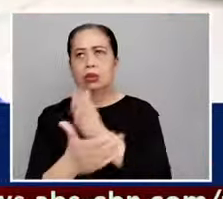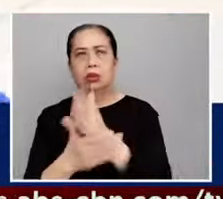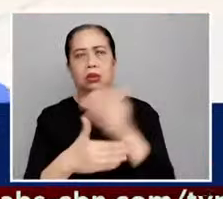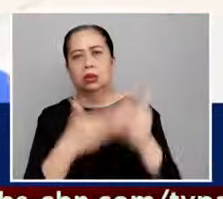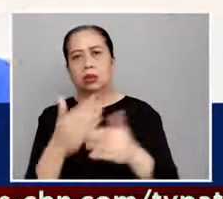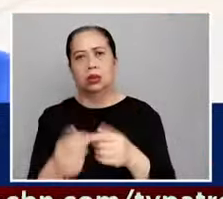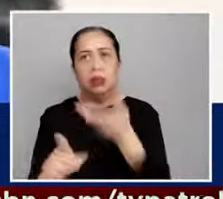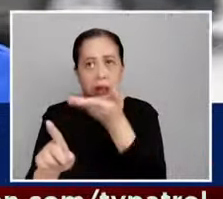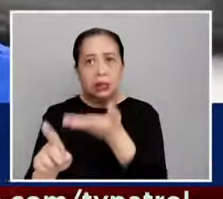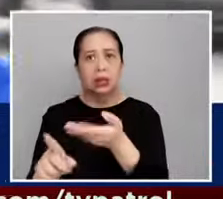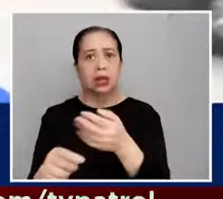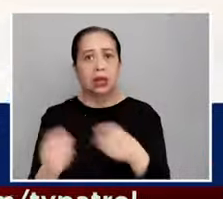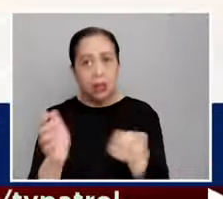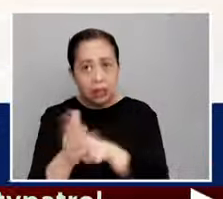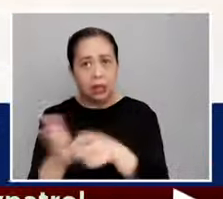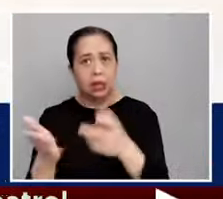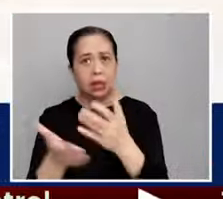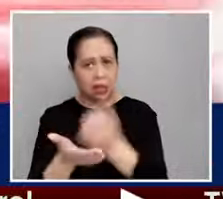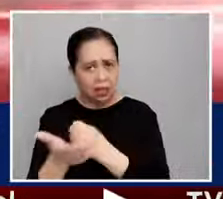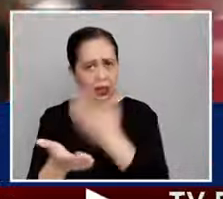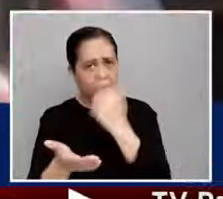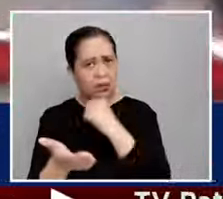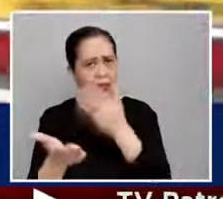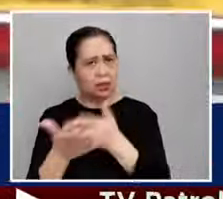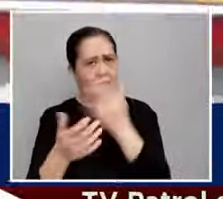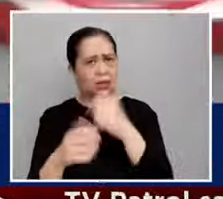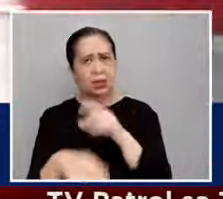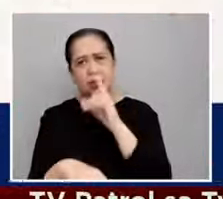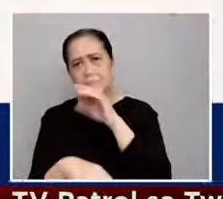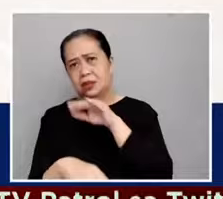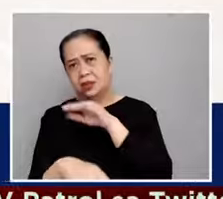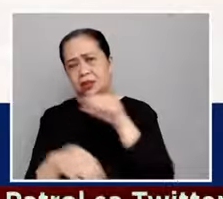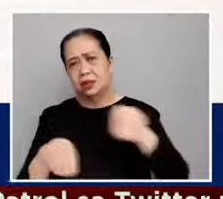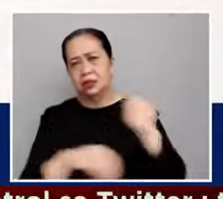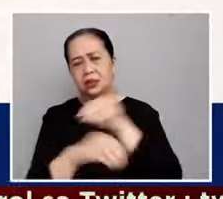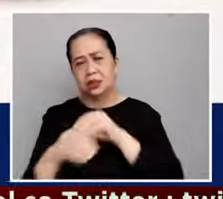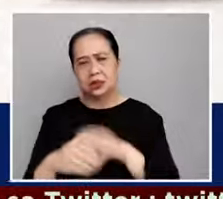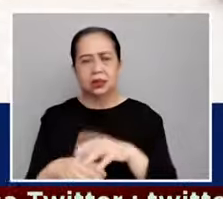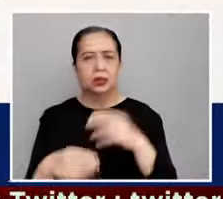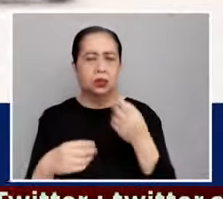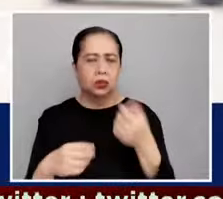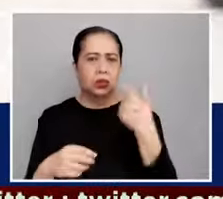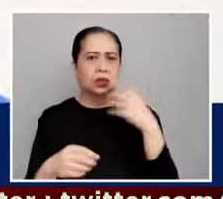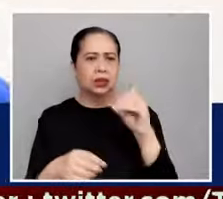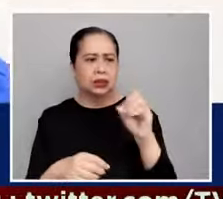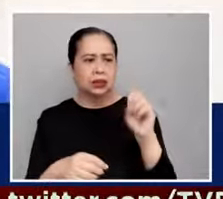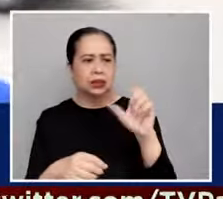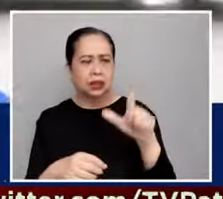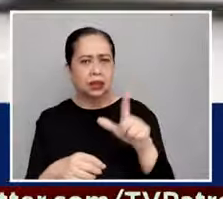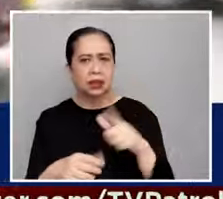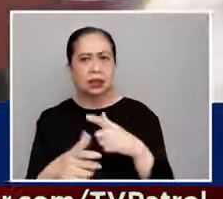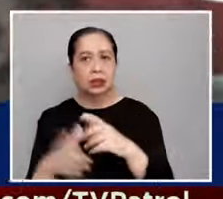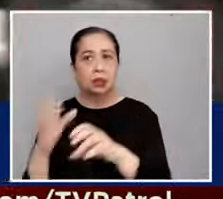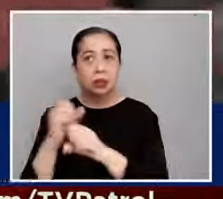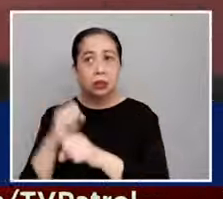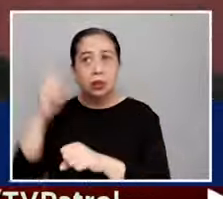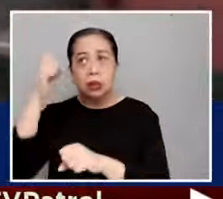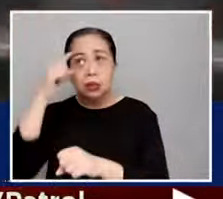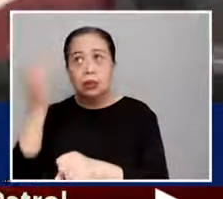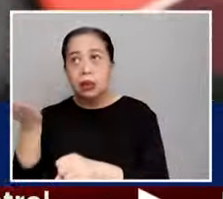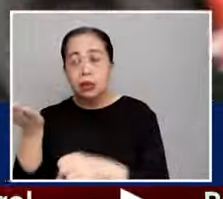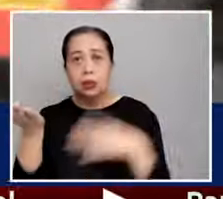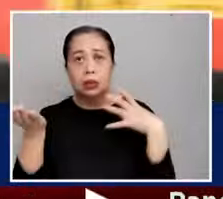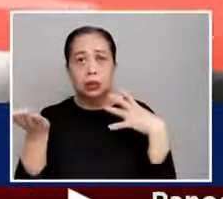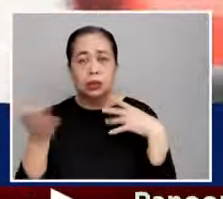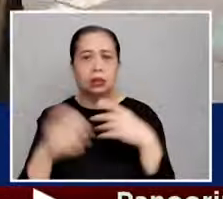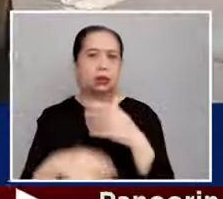andyan na nga sa pasahero yung koleksyon namin, pampamilya namin, sa pang-diesel, mag-bitin. Kasi kukunin pa doon sa gobyerno eh. Dapat sa